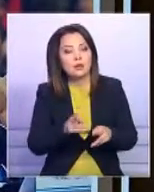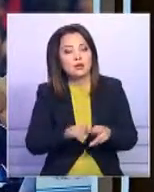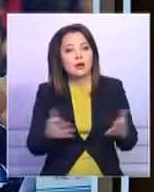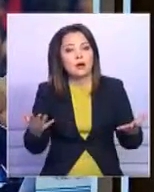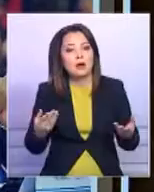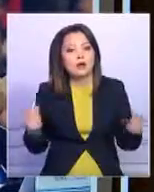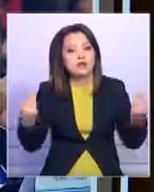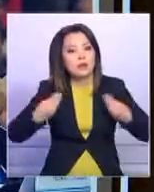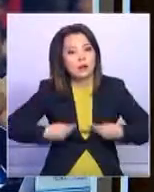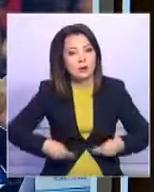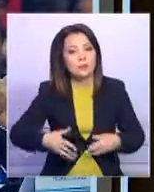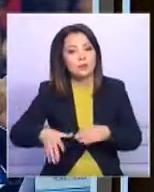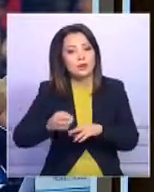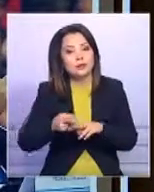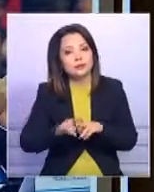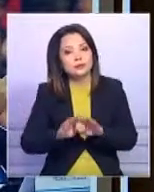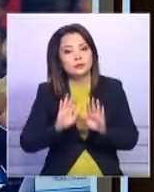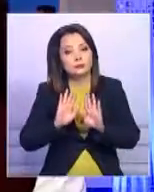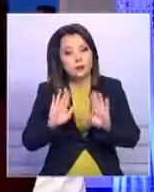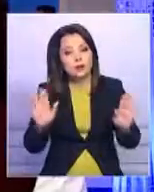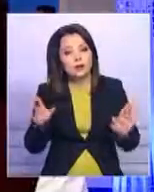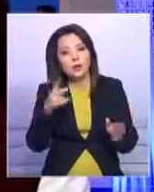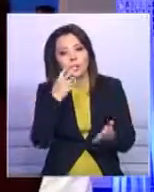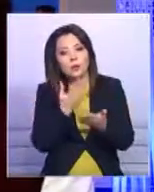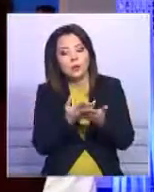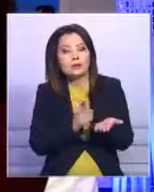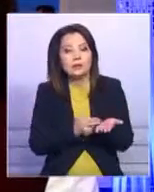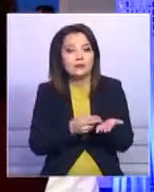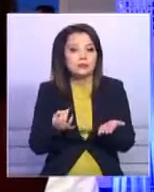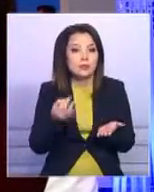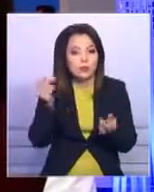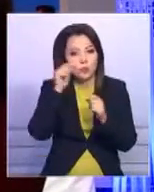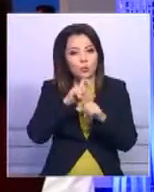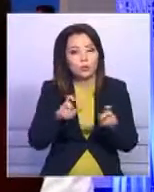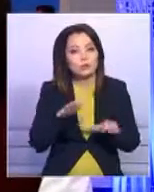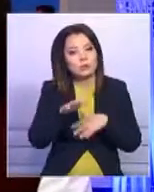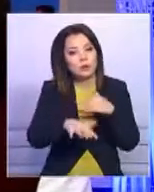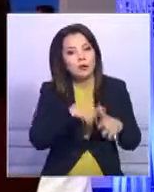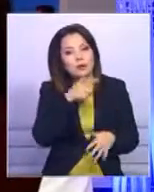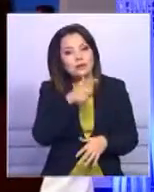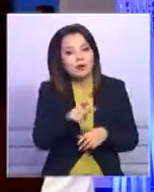киім киді, сол киімнің үлгісін қойып жүрміз, себебі бізге мектеп оқушылары көп келеді,